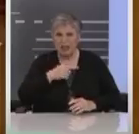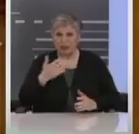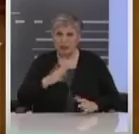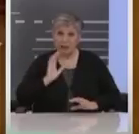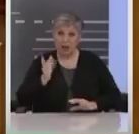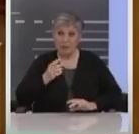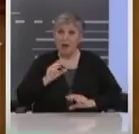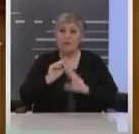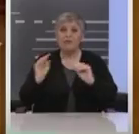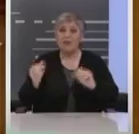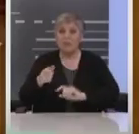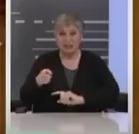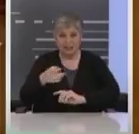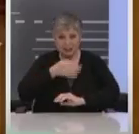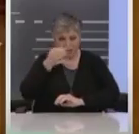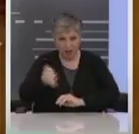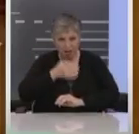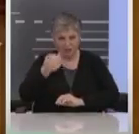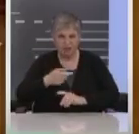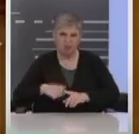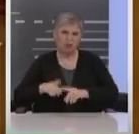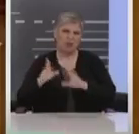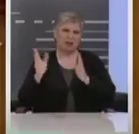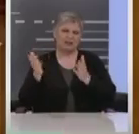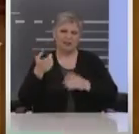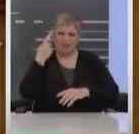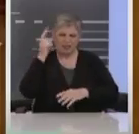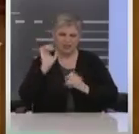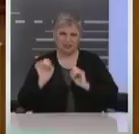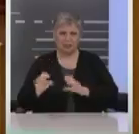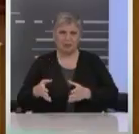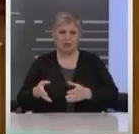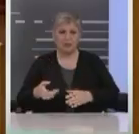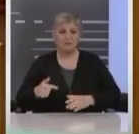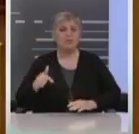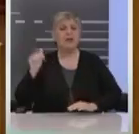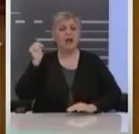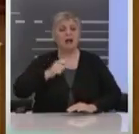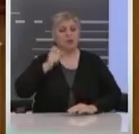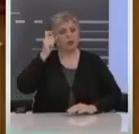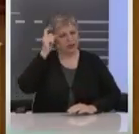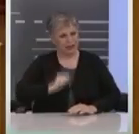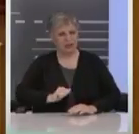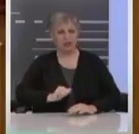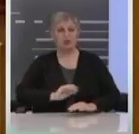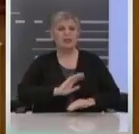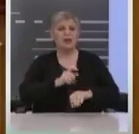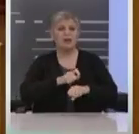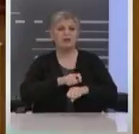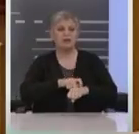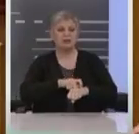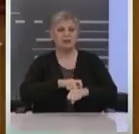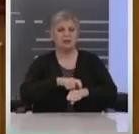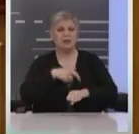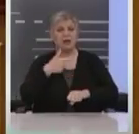αυτό. Γιατί το πρόγραμμα δημοσίων επενδύσεων φέτος είναι δημοσιονομικά ουδέτερο, καθώς εισροές